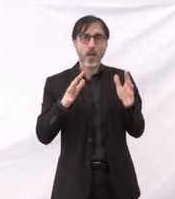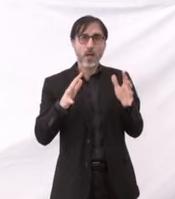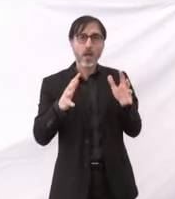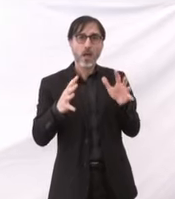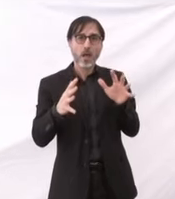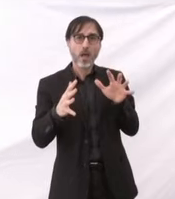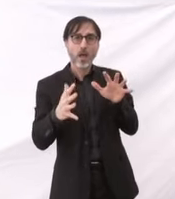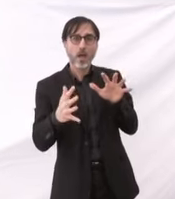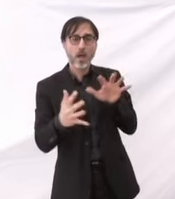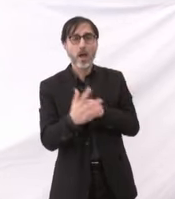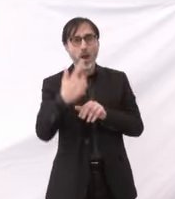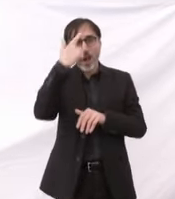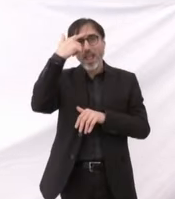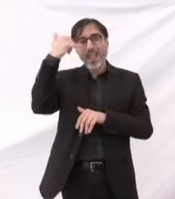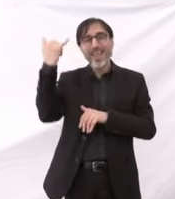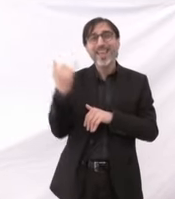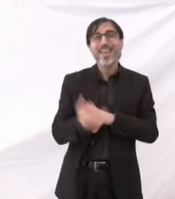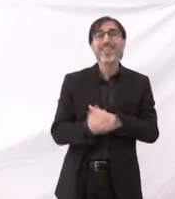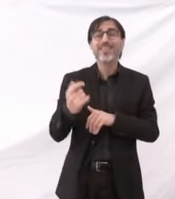in intelligenza